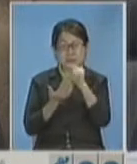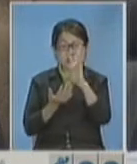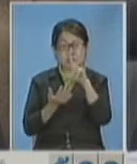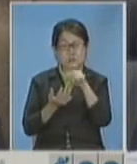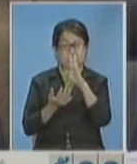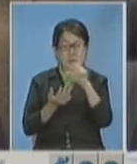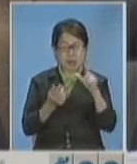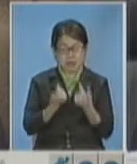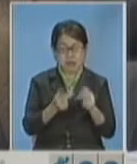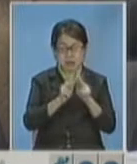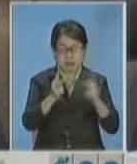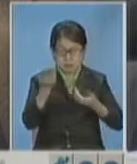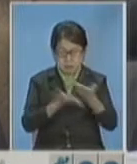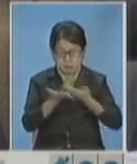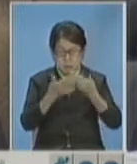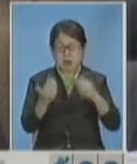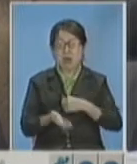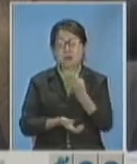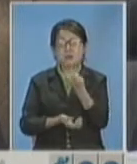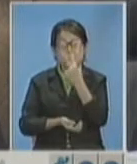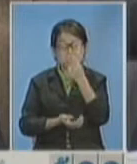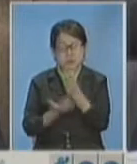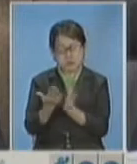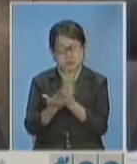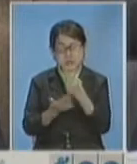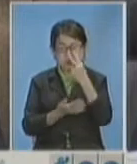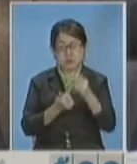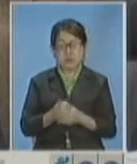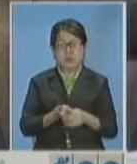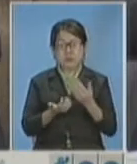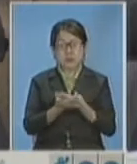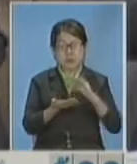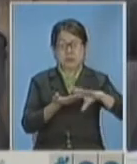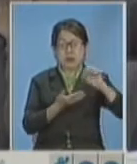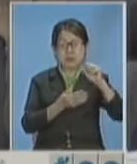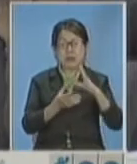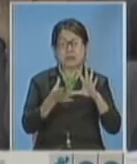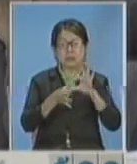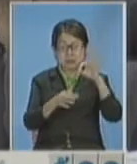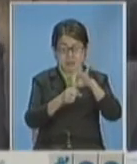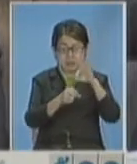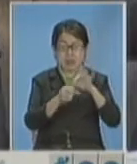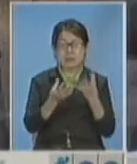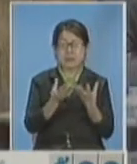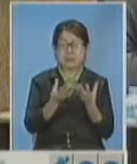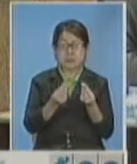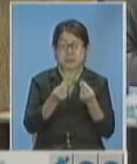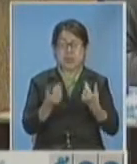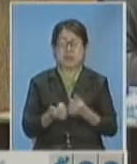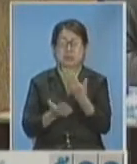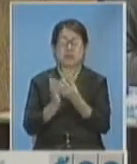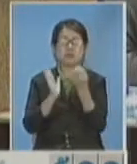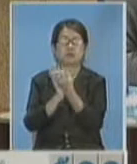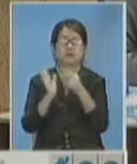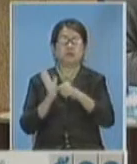ในชั้นกรรมาธิการท่านสมาชิกลองเปิดในเล่มนะคะตอนนี้งบประมาณของสถาบันบริหารจัดการธนาคารที่ดินเหลือ0